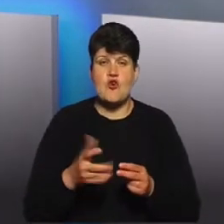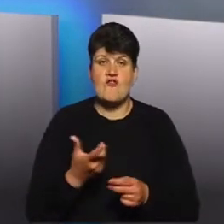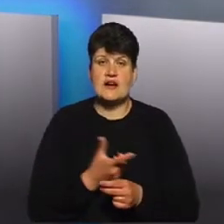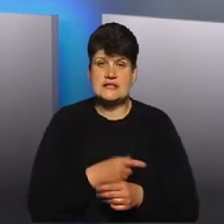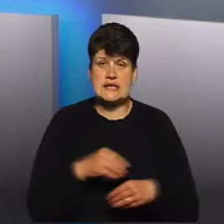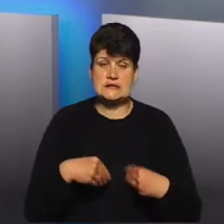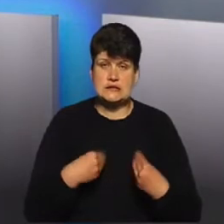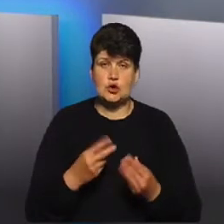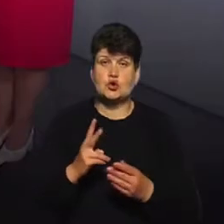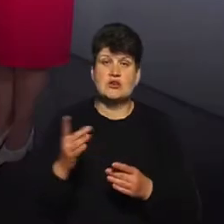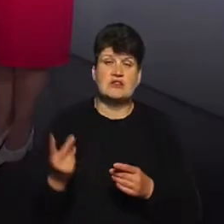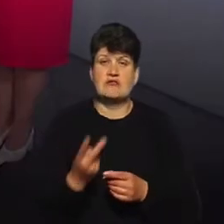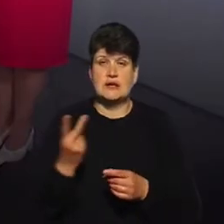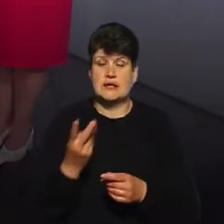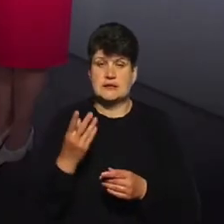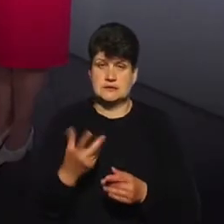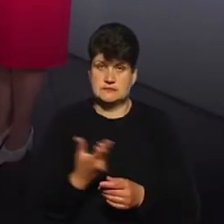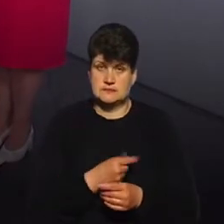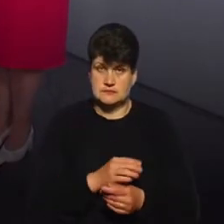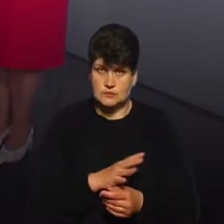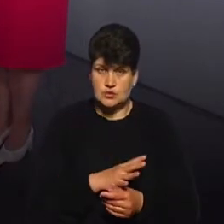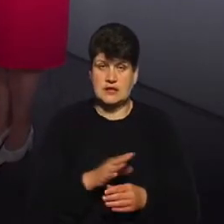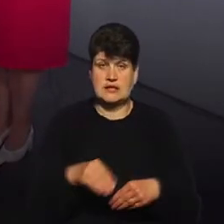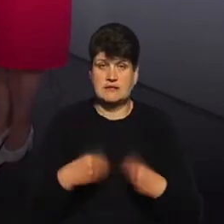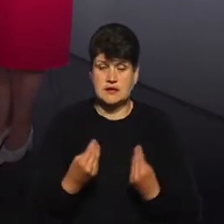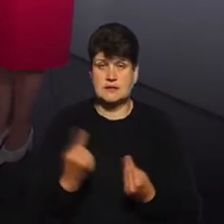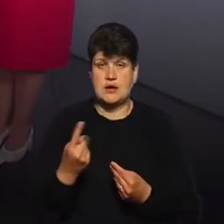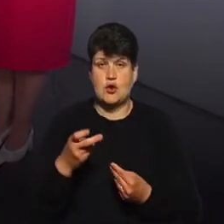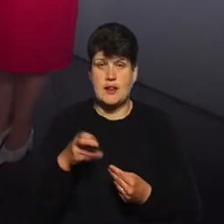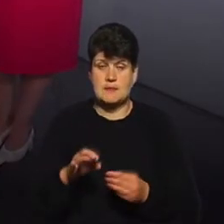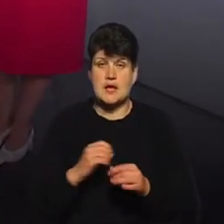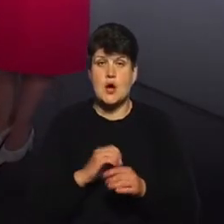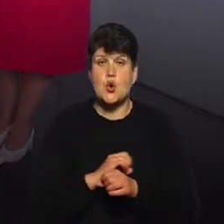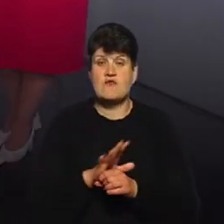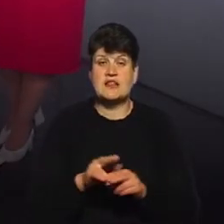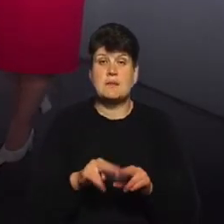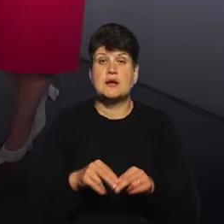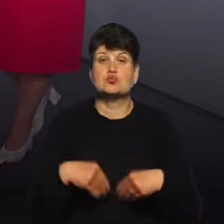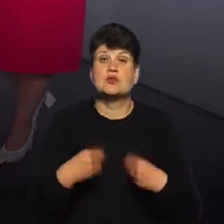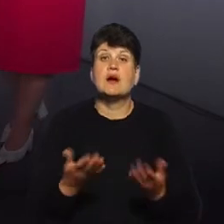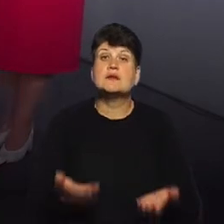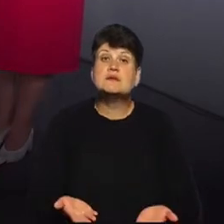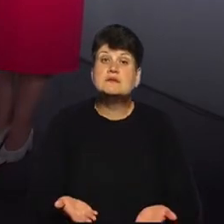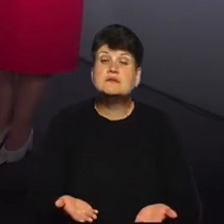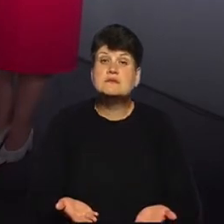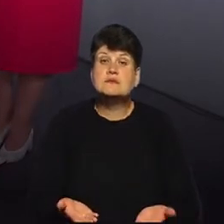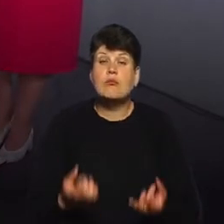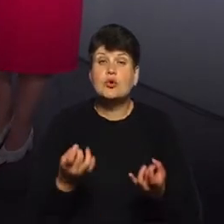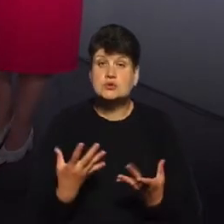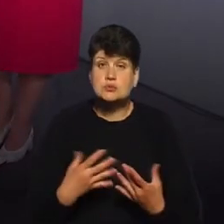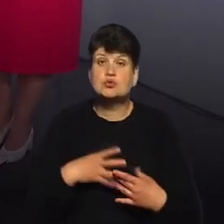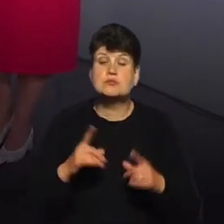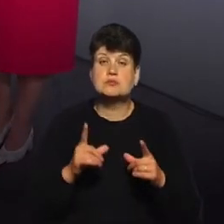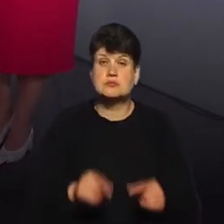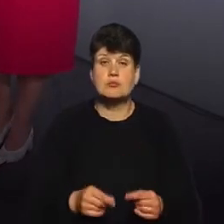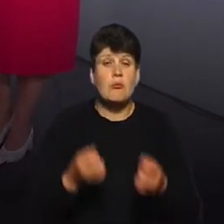І обіцяють з 1 липня ковідний паспорт видавати. Різниця тоді вже буде. Простіше буде потрапити за кордон? Простіше. Знаєте,